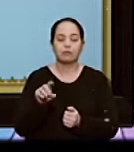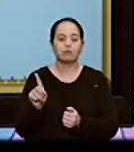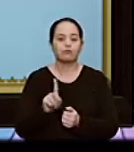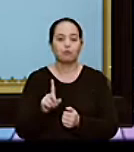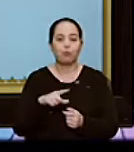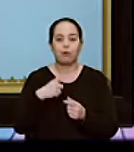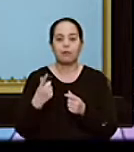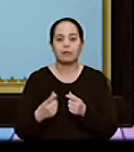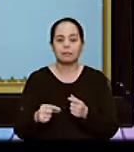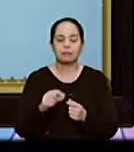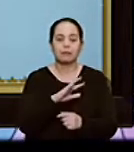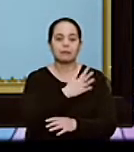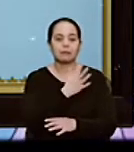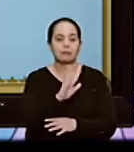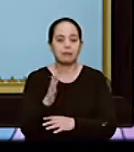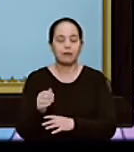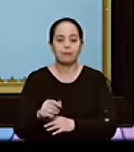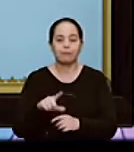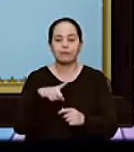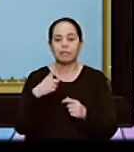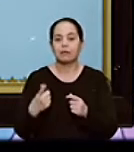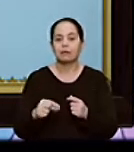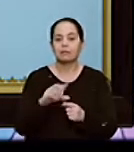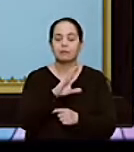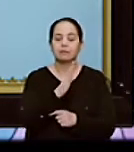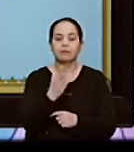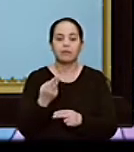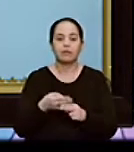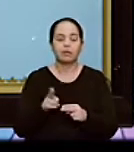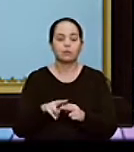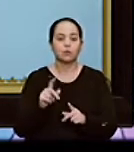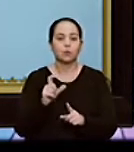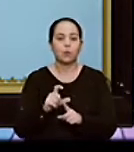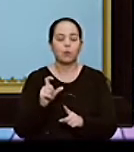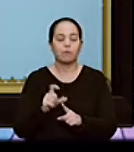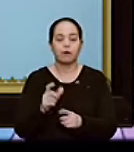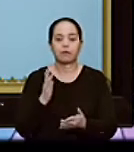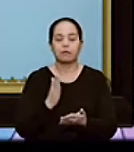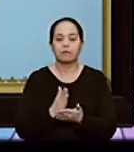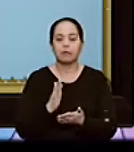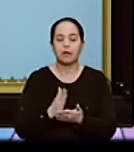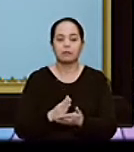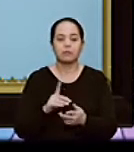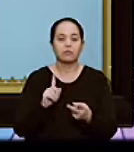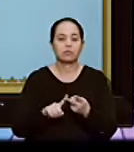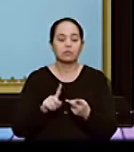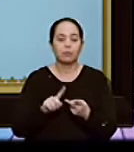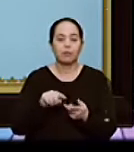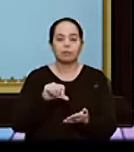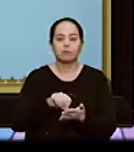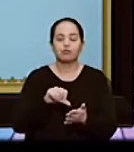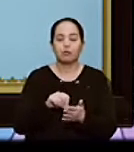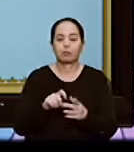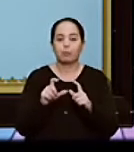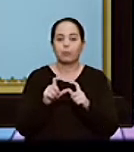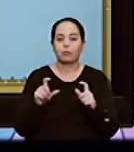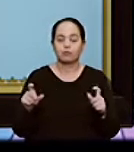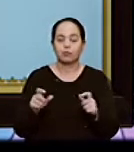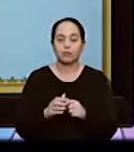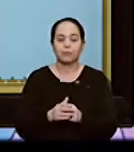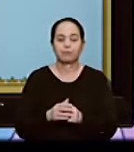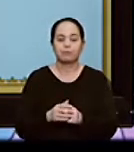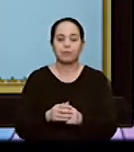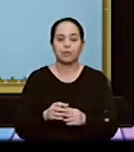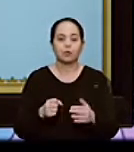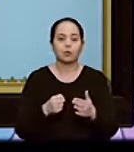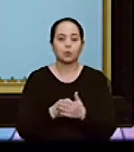что? Листья деревьев. Листья деревьев – эти слова являются второстепенными членами